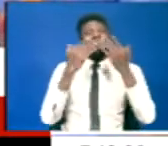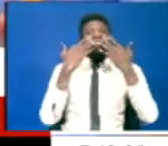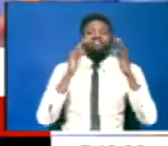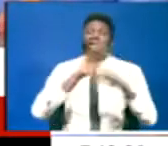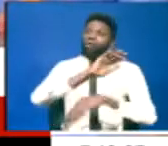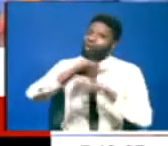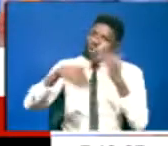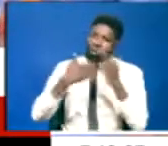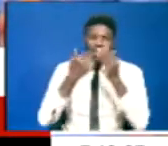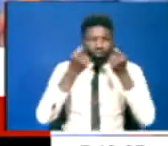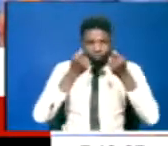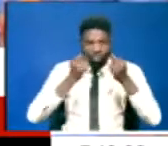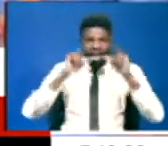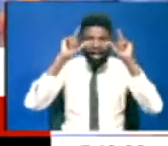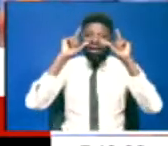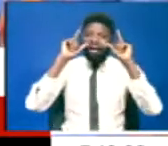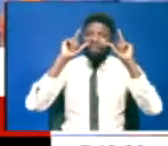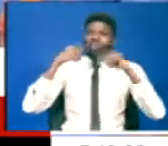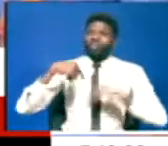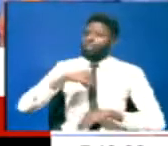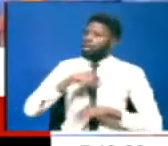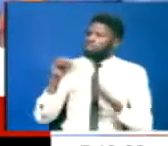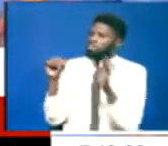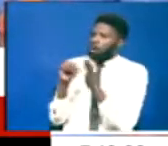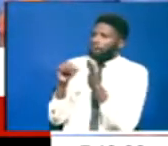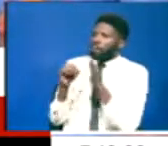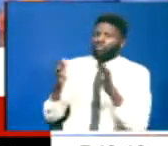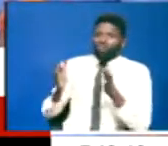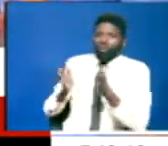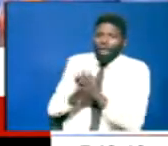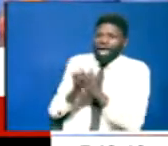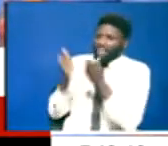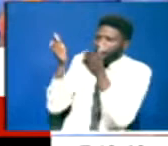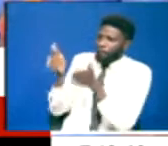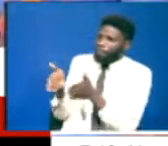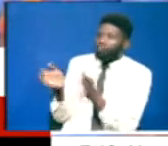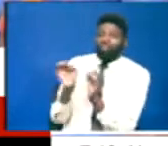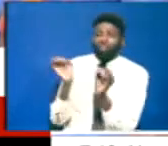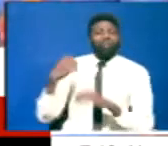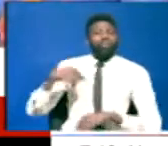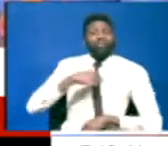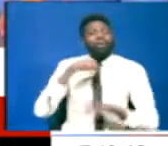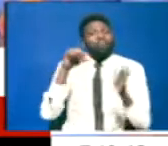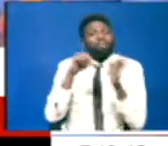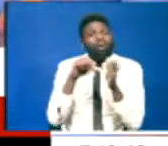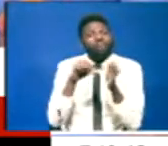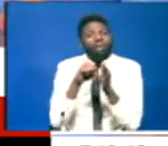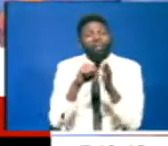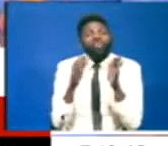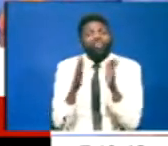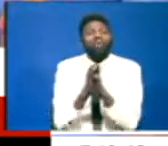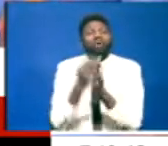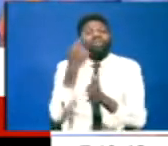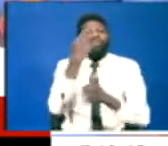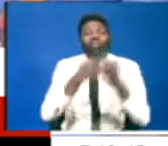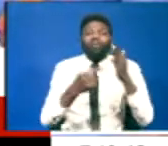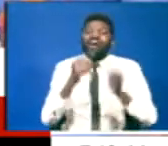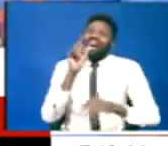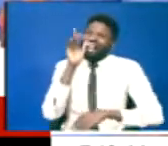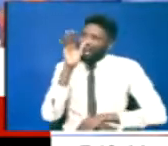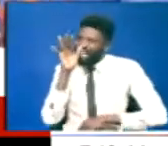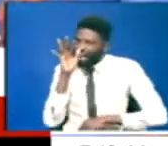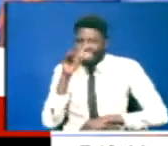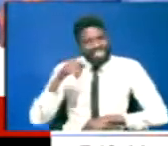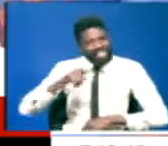hila na yeyote yule. Lakini tuko na hila na udanganyifu. Wanazindua manifesto yao vile